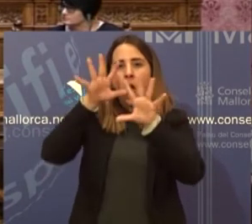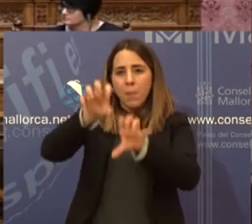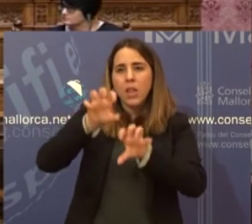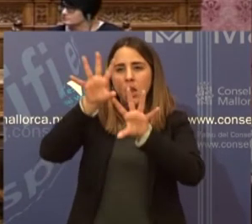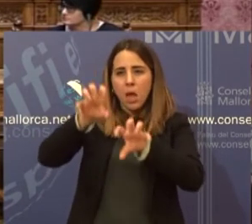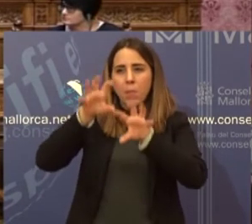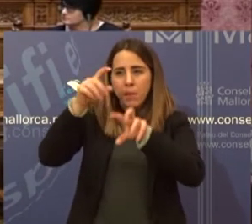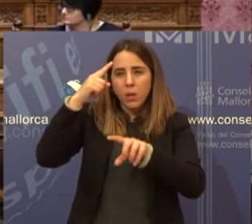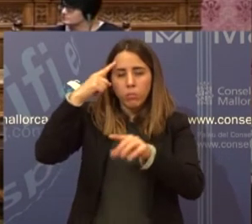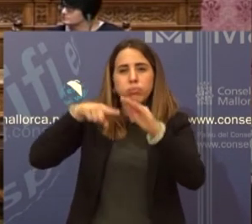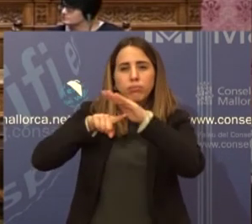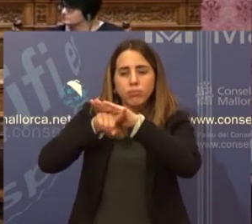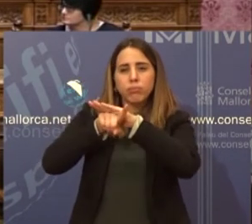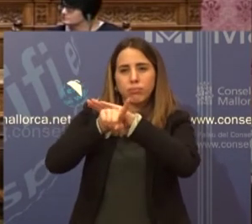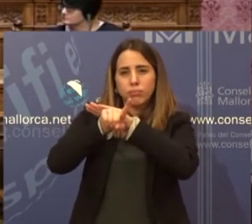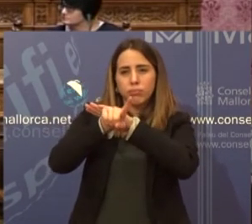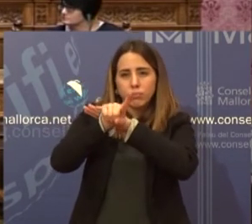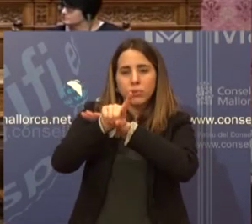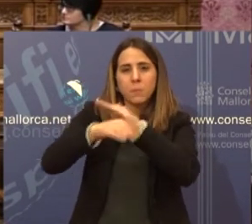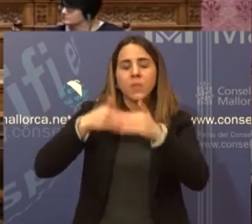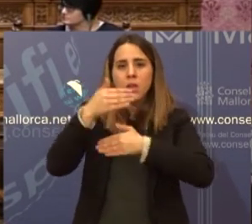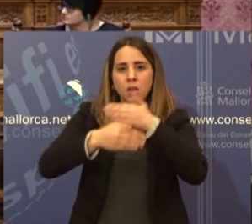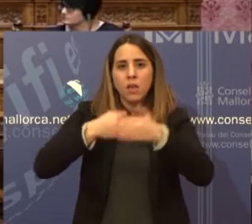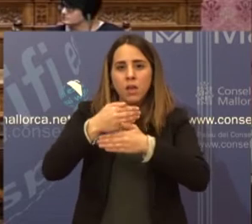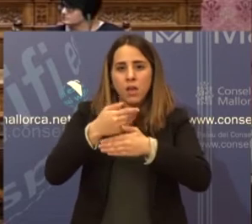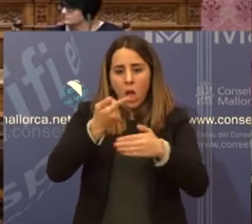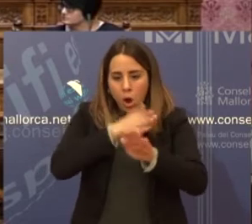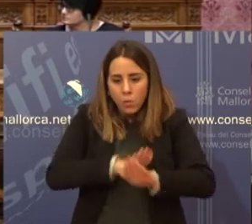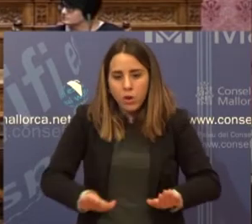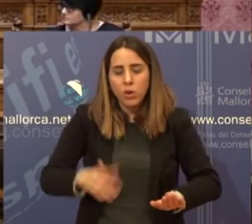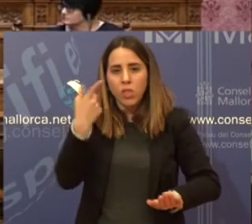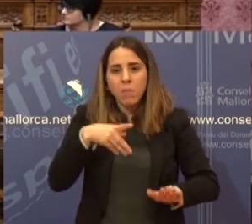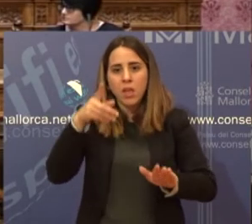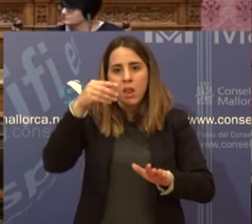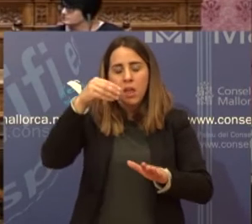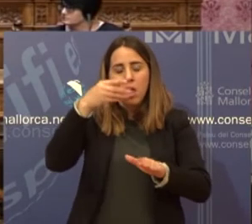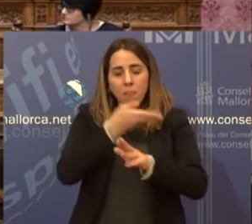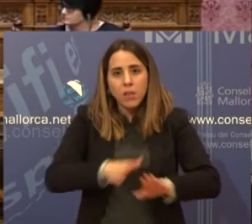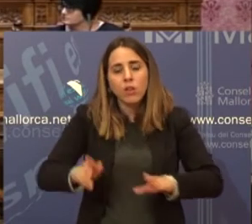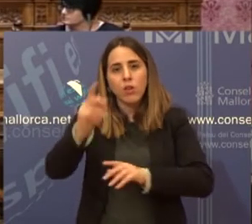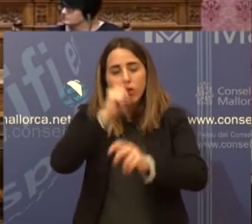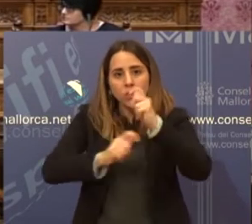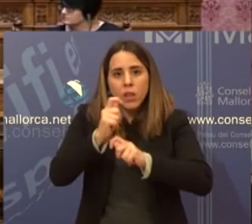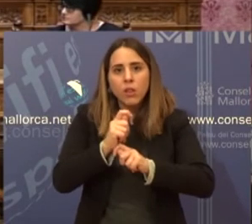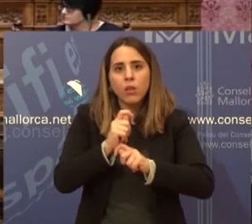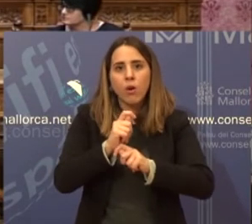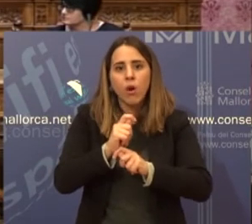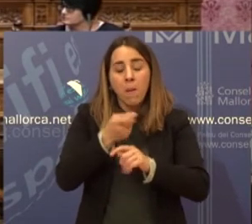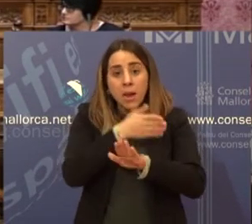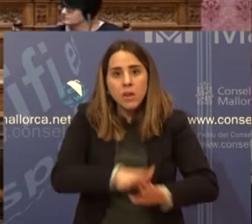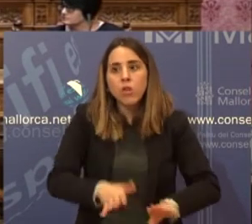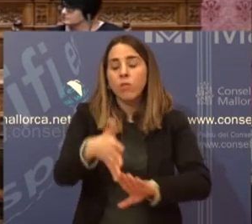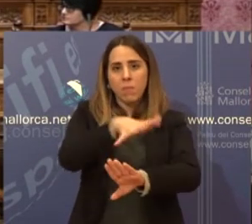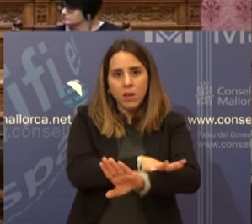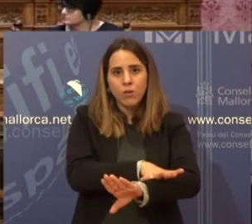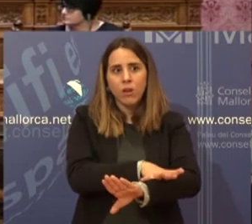i a la llarga tant els nostres nins com de l'associació com molts de nins de Mallorca, perquè una vegada el tinguem, perquè